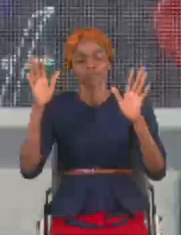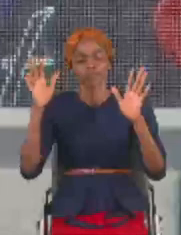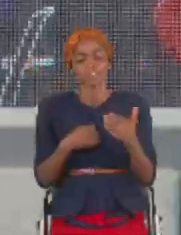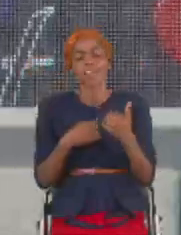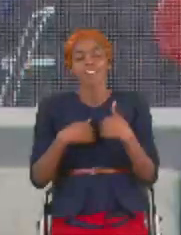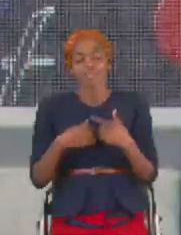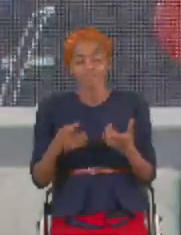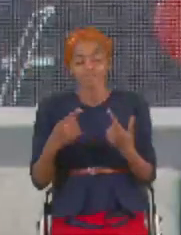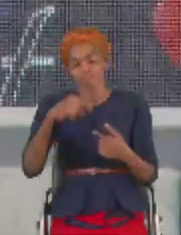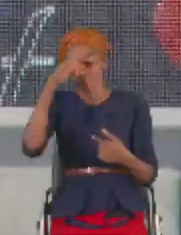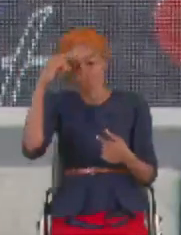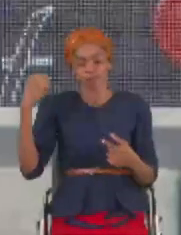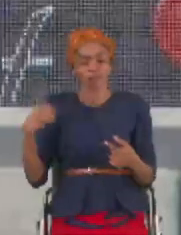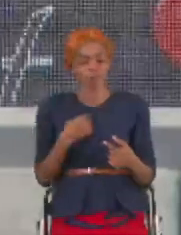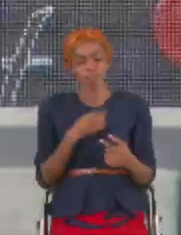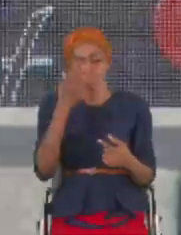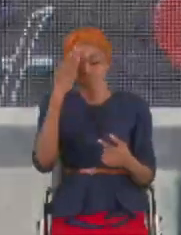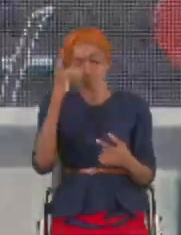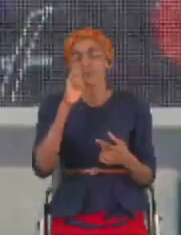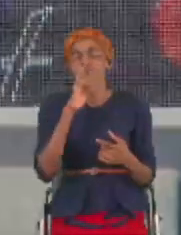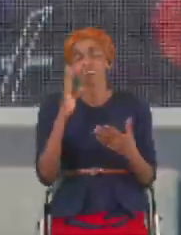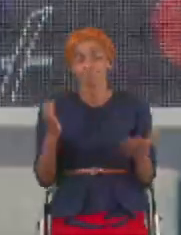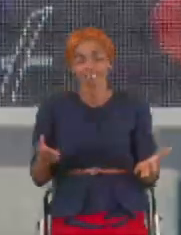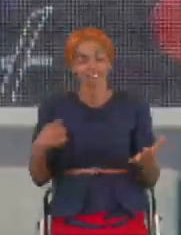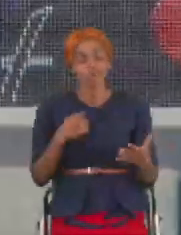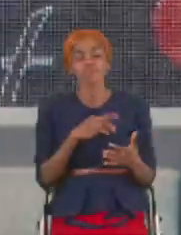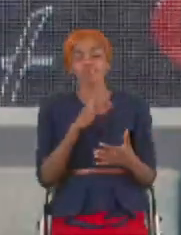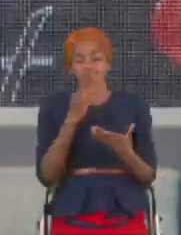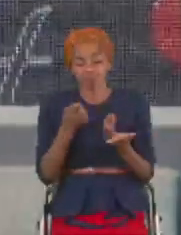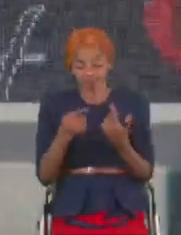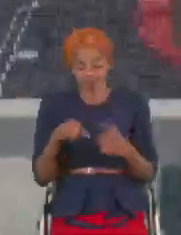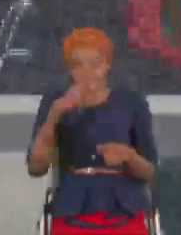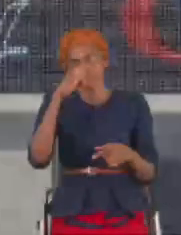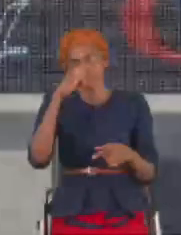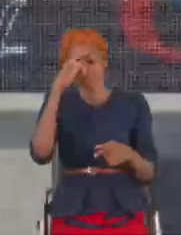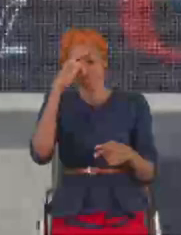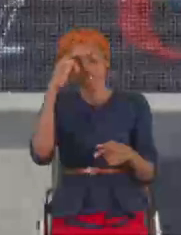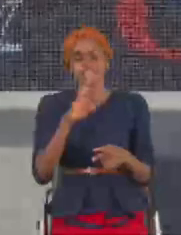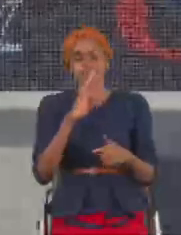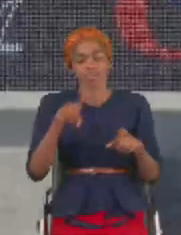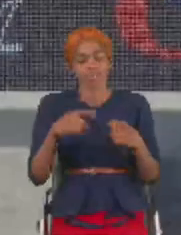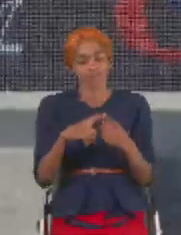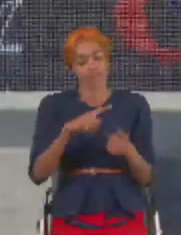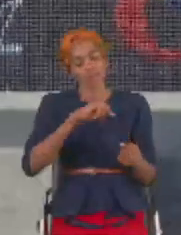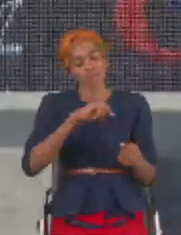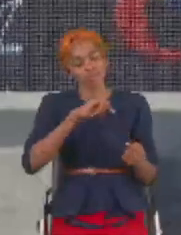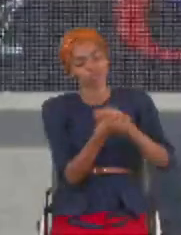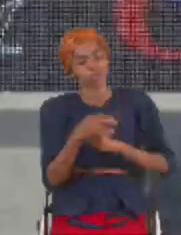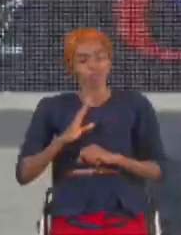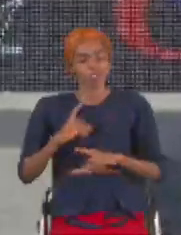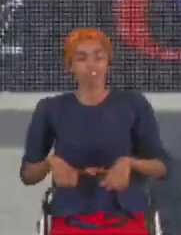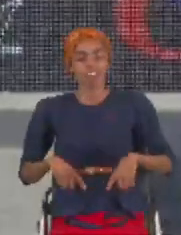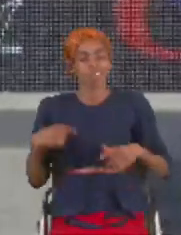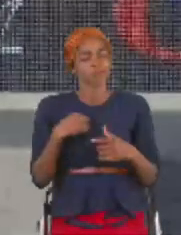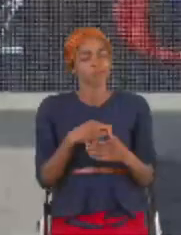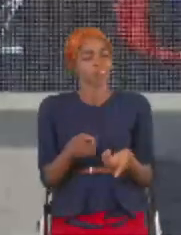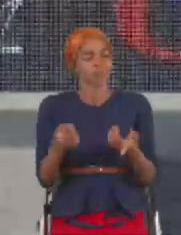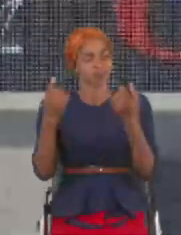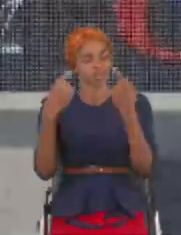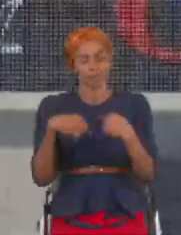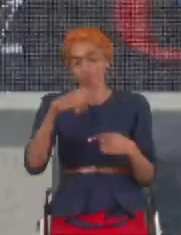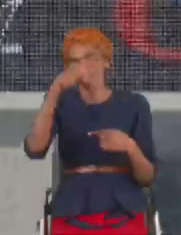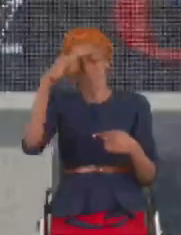nous verrons parce que nous savons que tu es là nous venons pas ce que tu vas te transformer nos vies nous venons